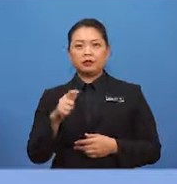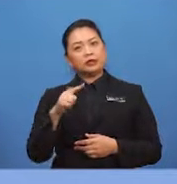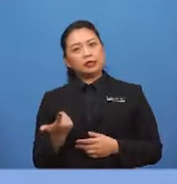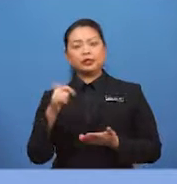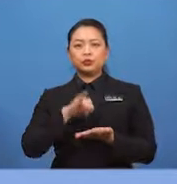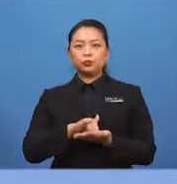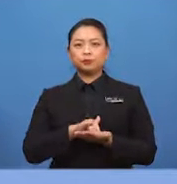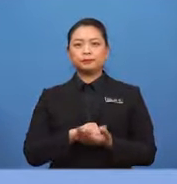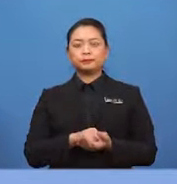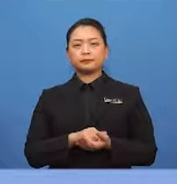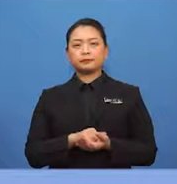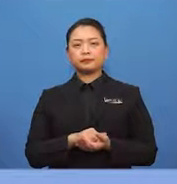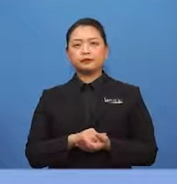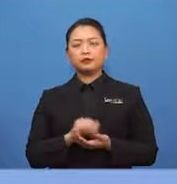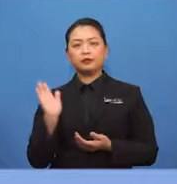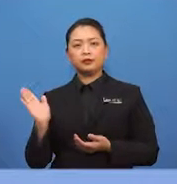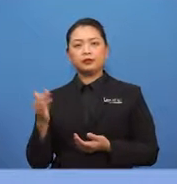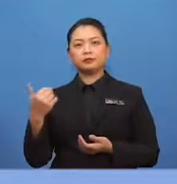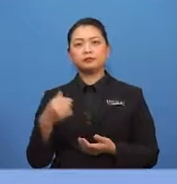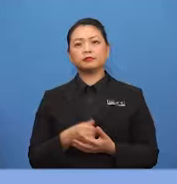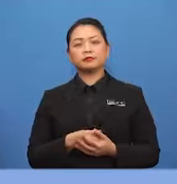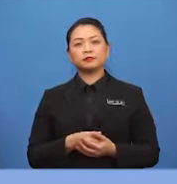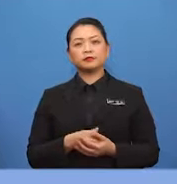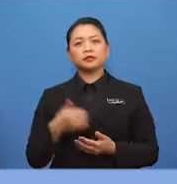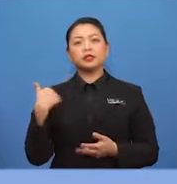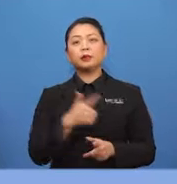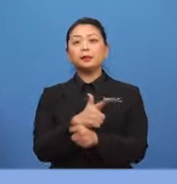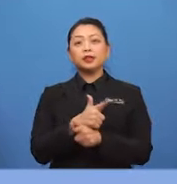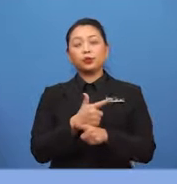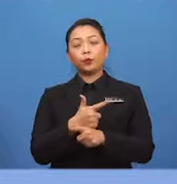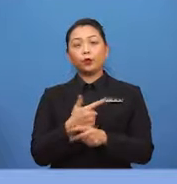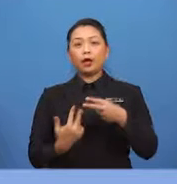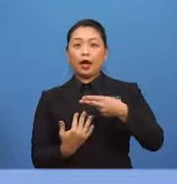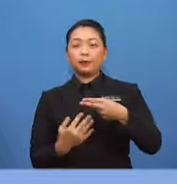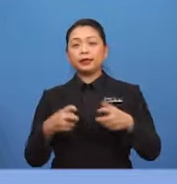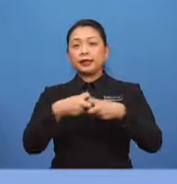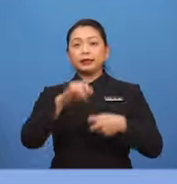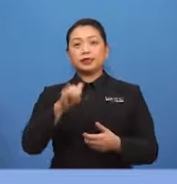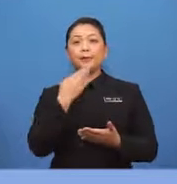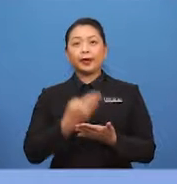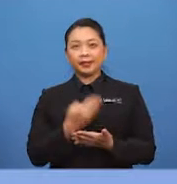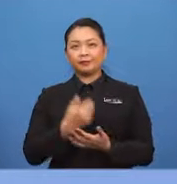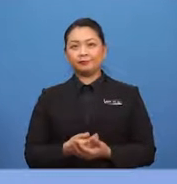itu, seramik juga merupakan penebat haba dan elektrik yang baik.